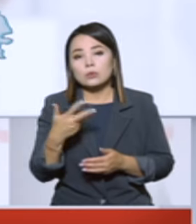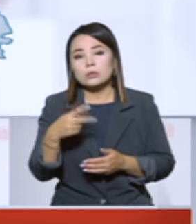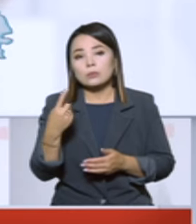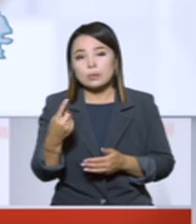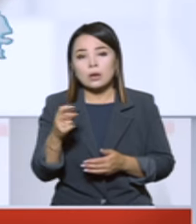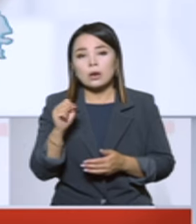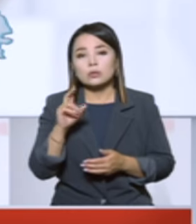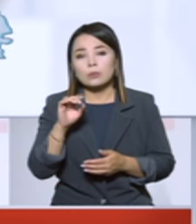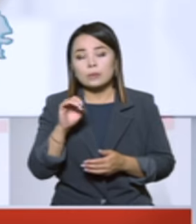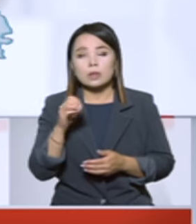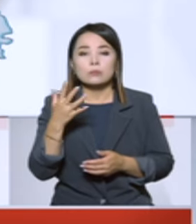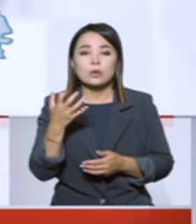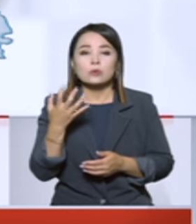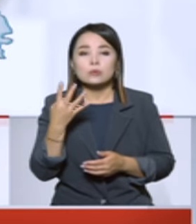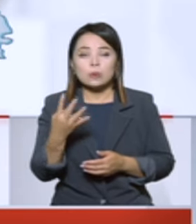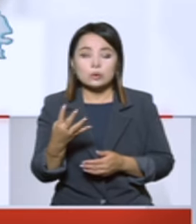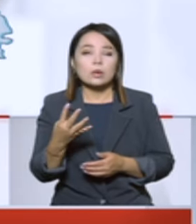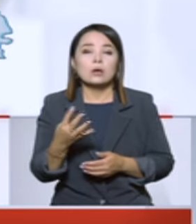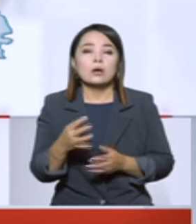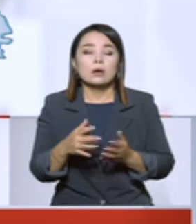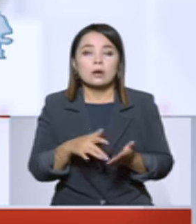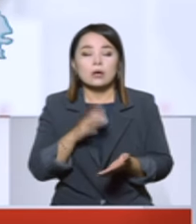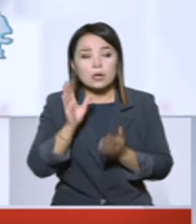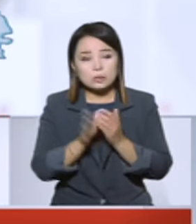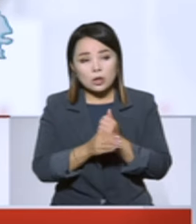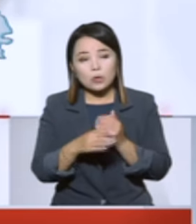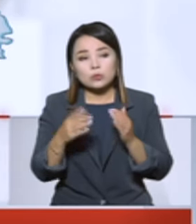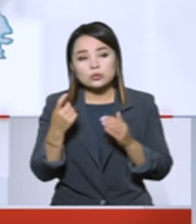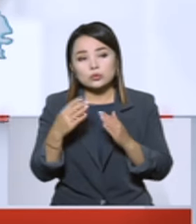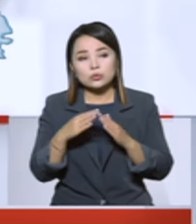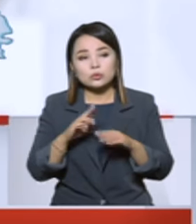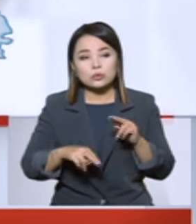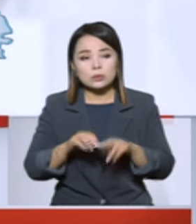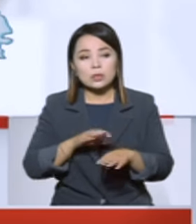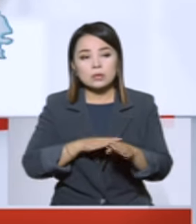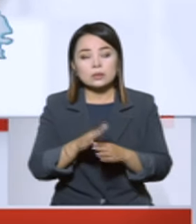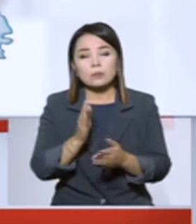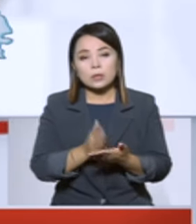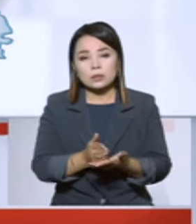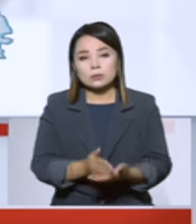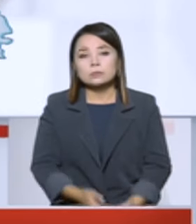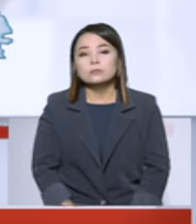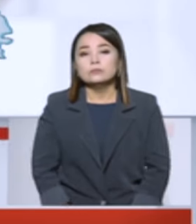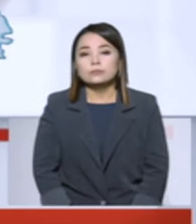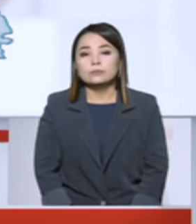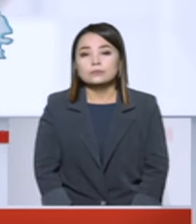331, Ақтөбеде 504, ал Атырауда 100 үйдің құрылысы жүріп жатыр.